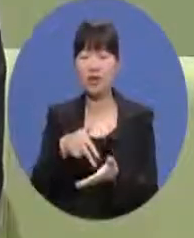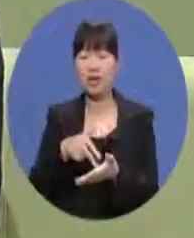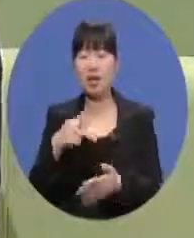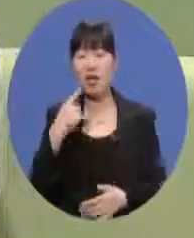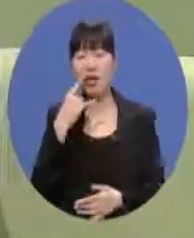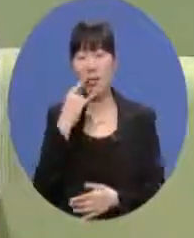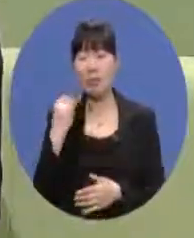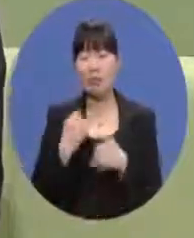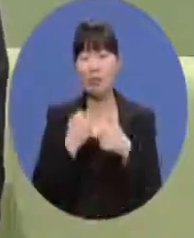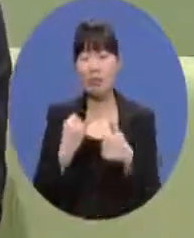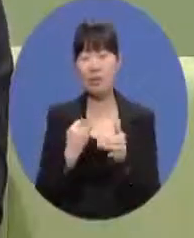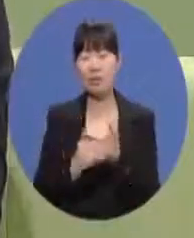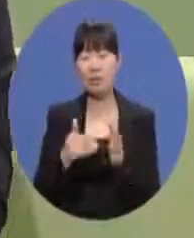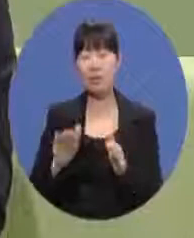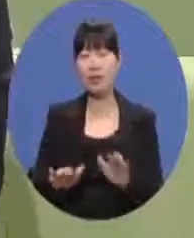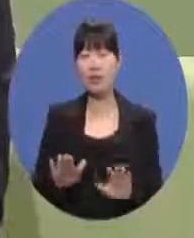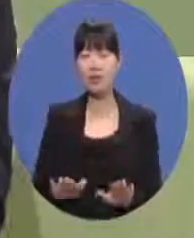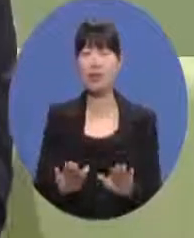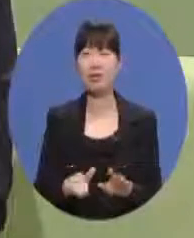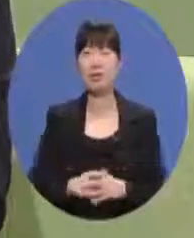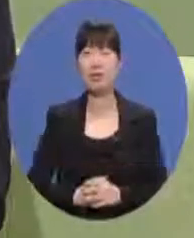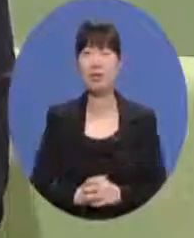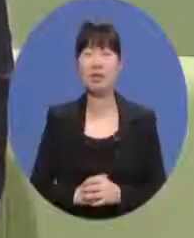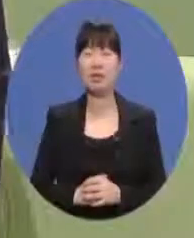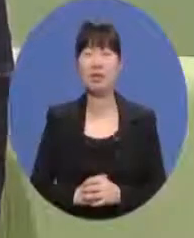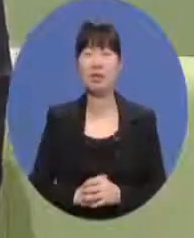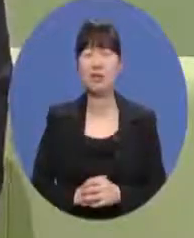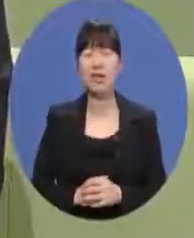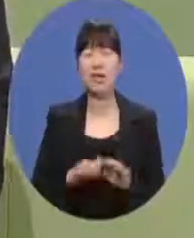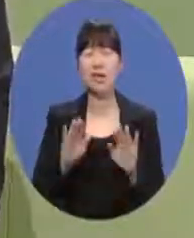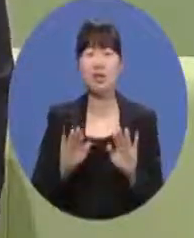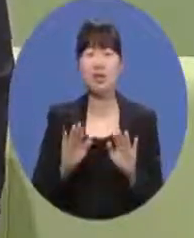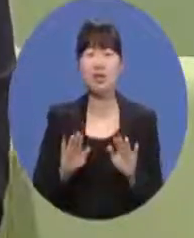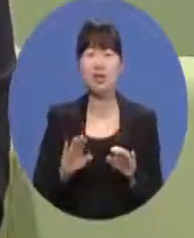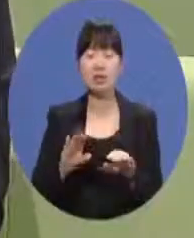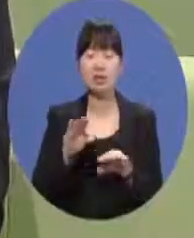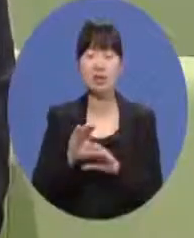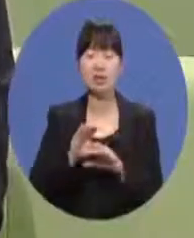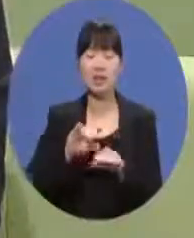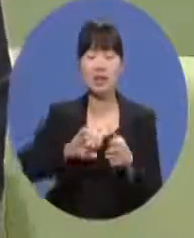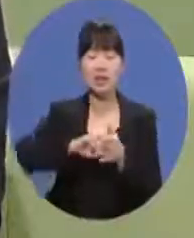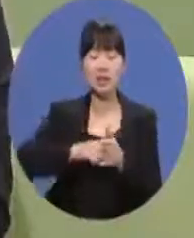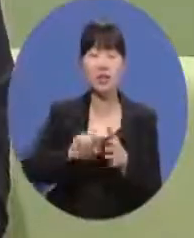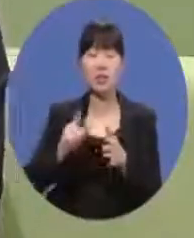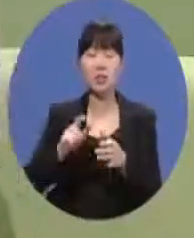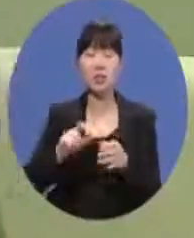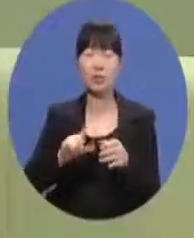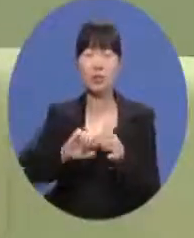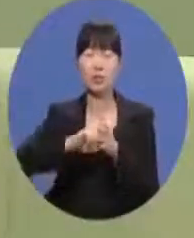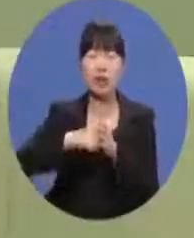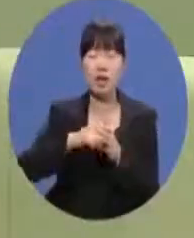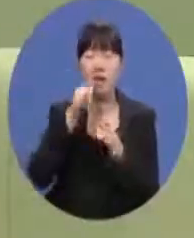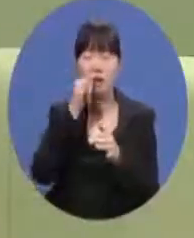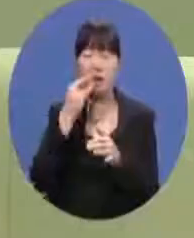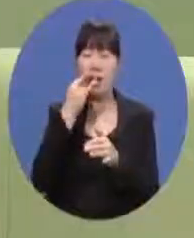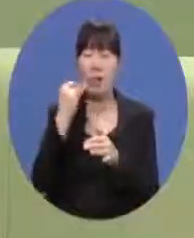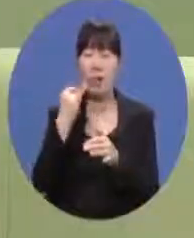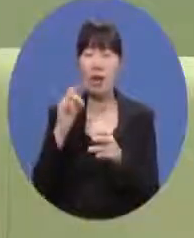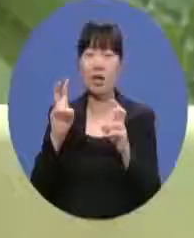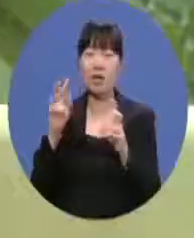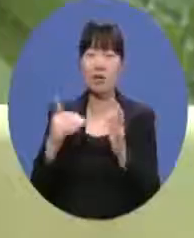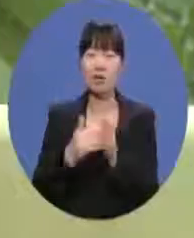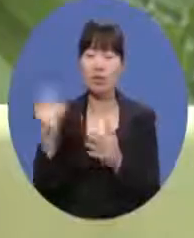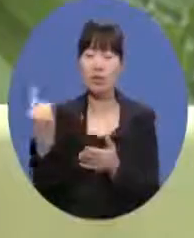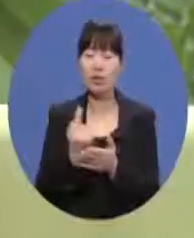이제 맞벌이셨는데 그때는 이제 이 키가 이렇게 지금은처럼 자동 키가 아니고 열쇠로 여는 네. 그런 거에 문을 안 열어주는 거. 엄마가 퇴근을